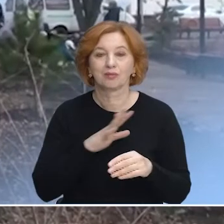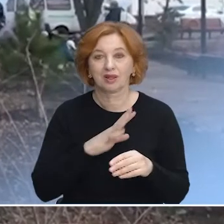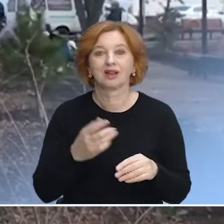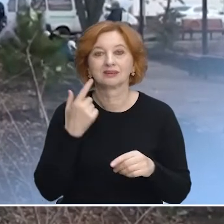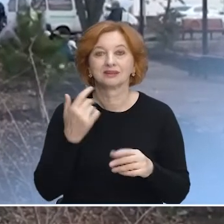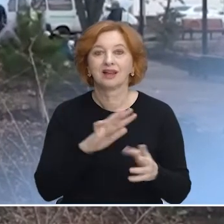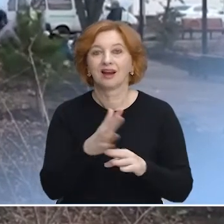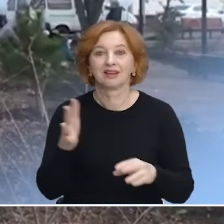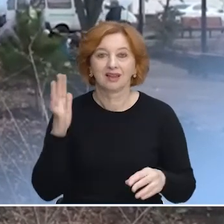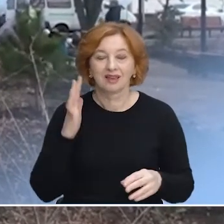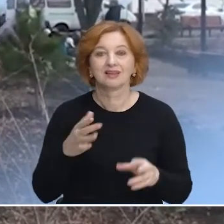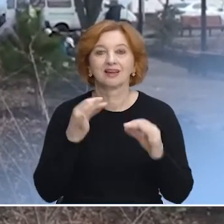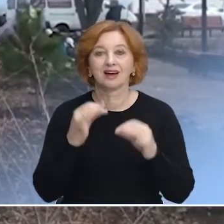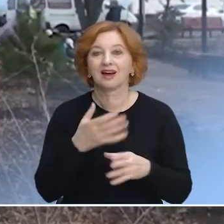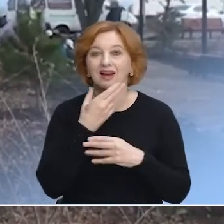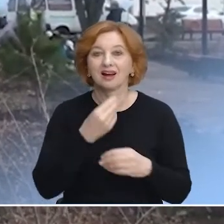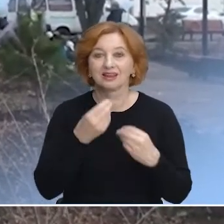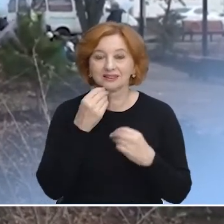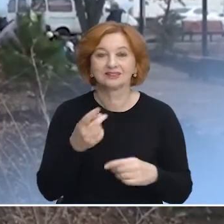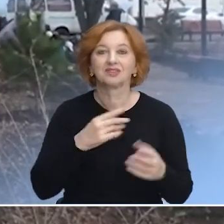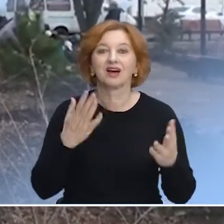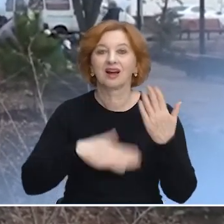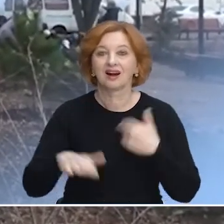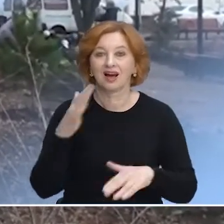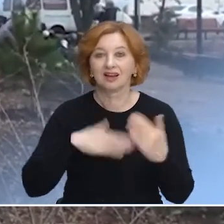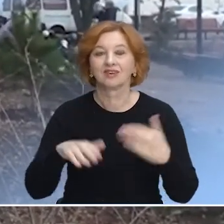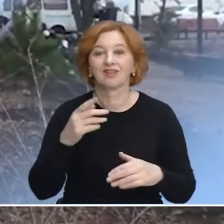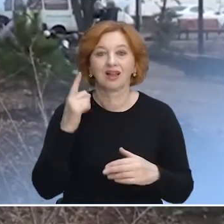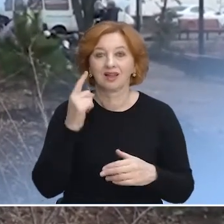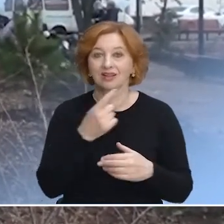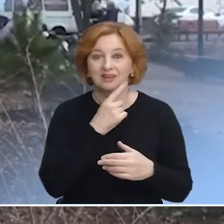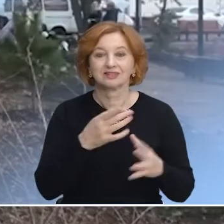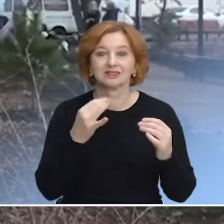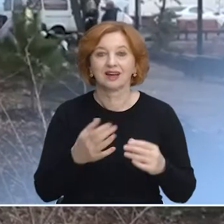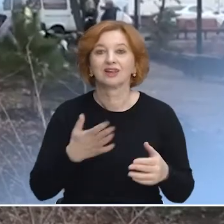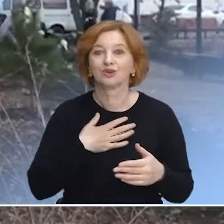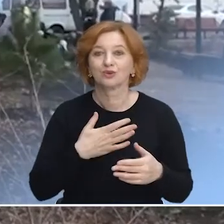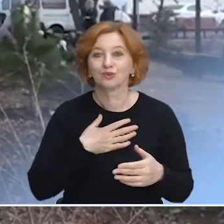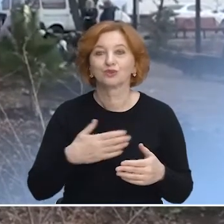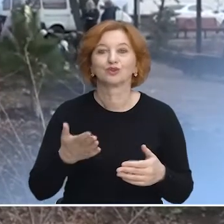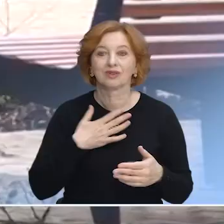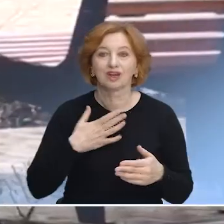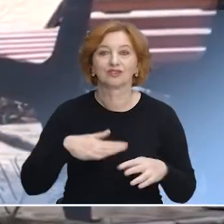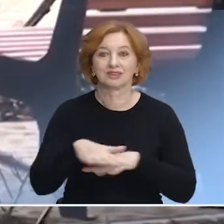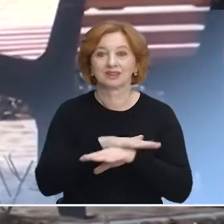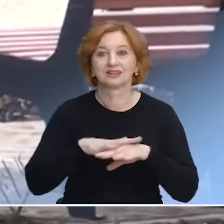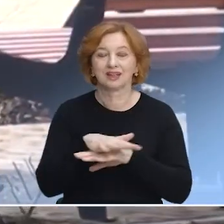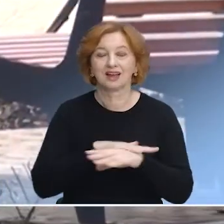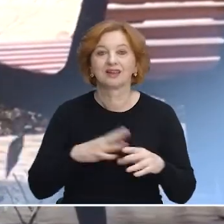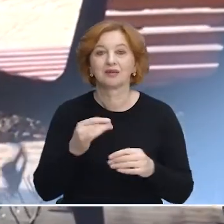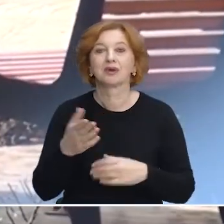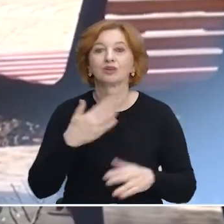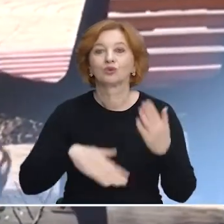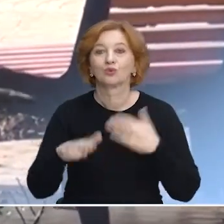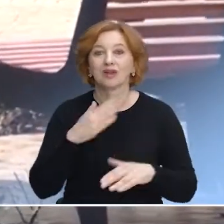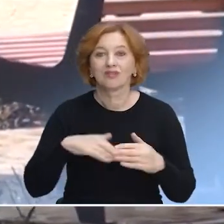зелени, красивым, ухоженным и радовал глаз и душу нашего населения. Мы с